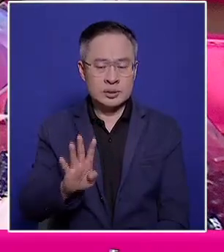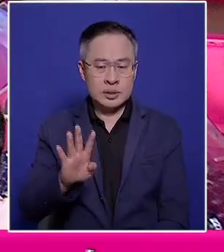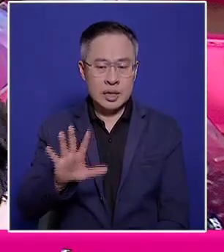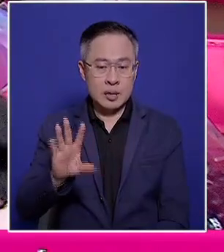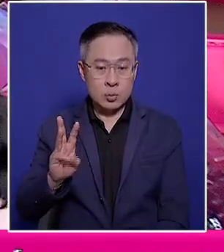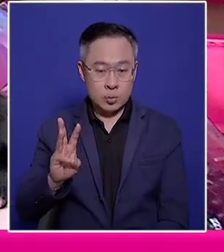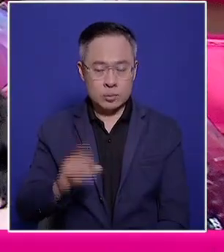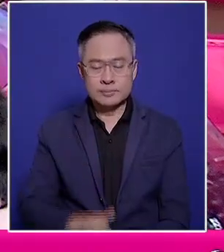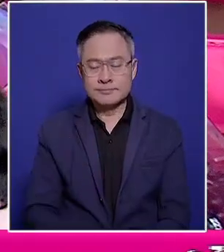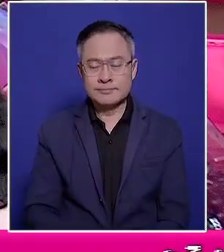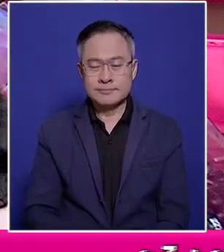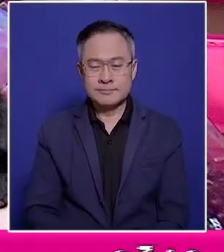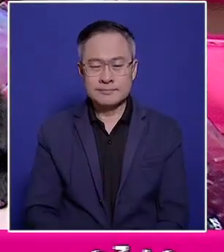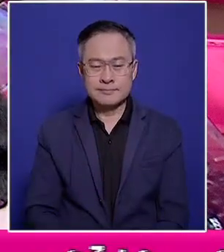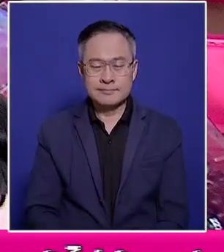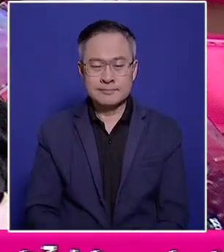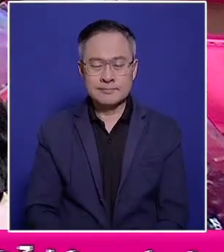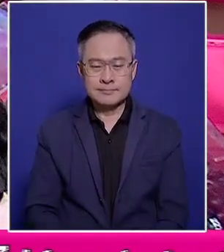1560456